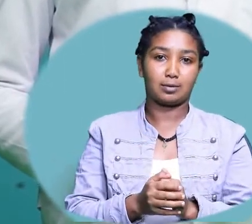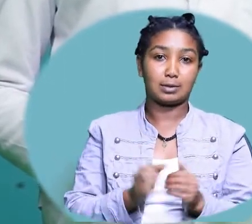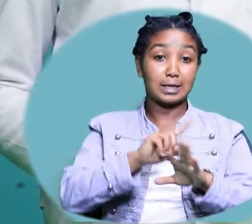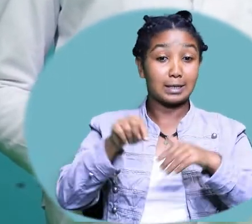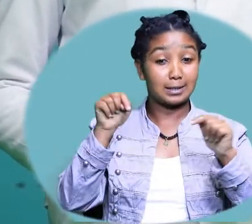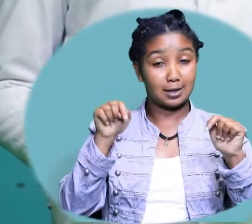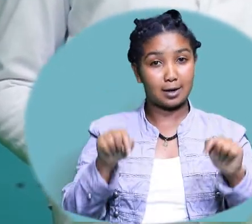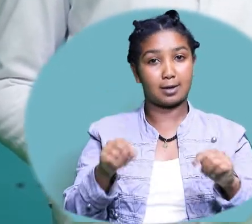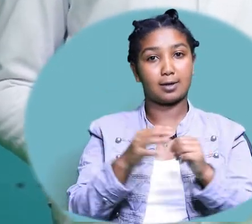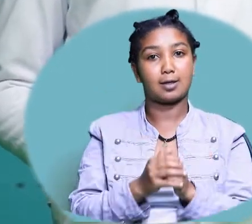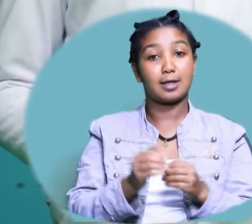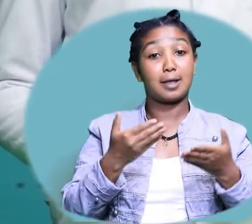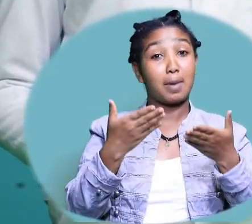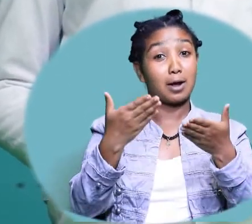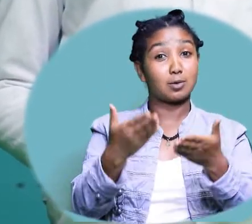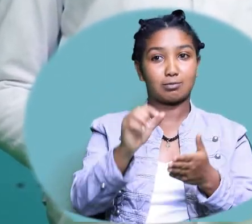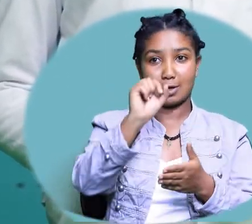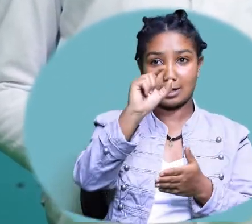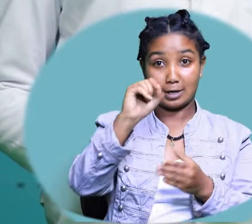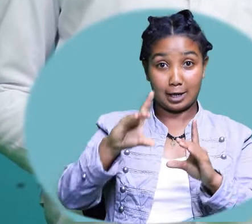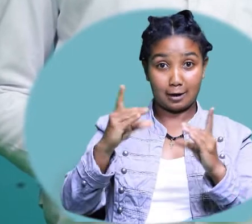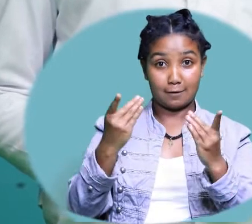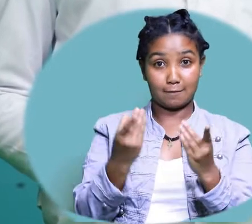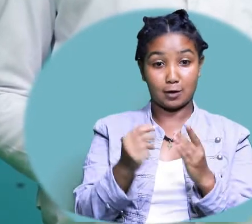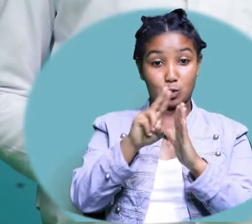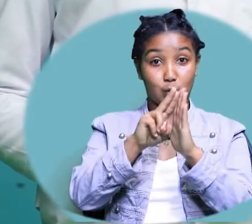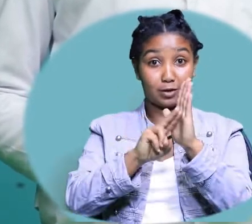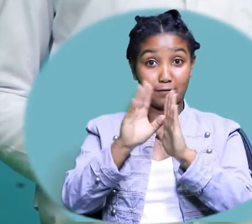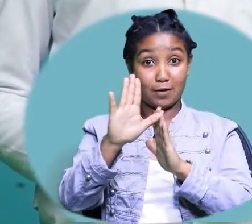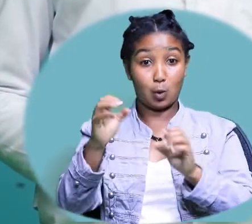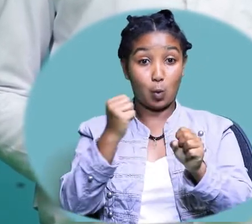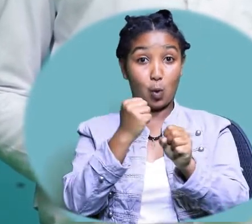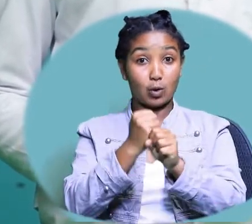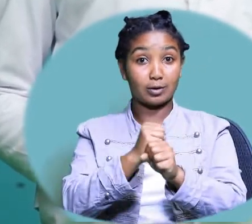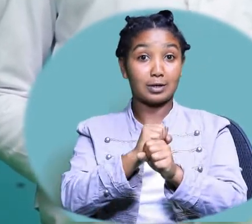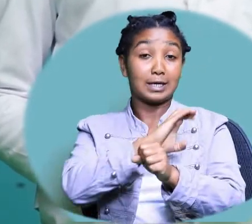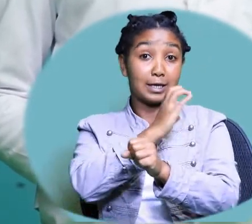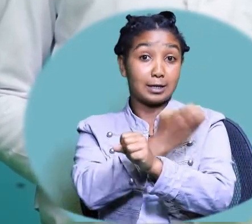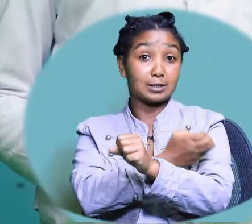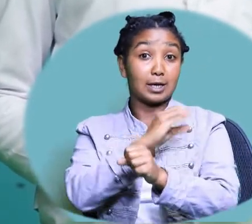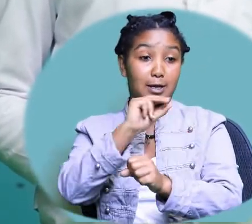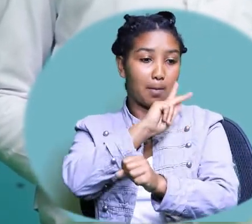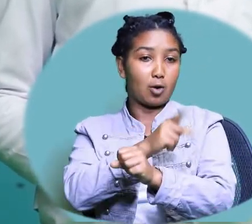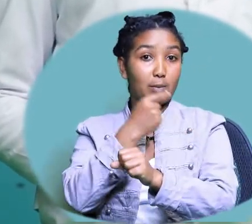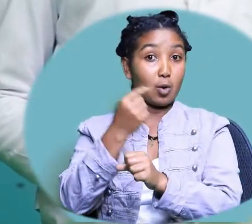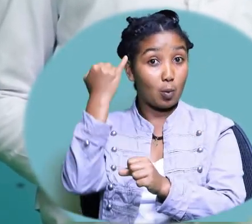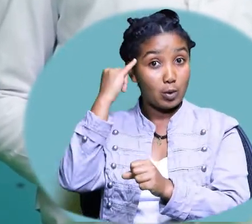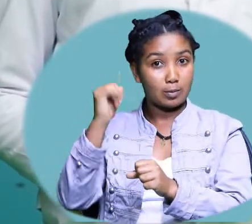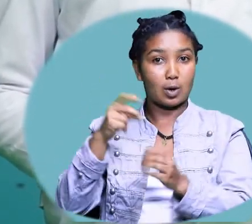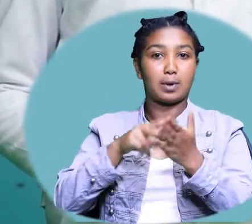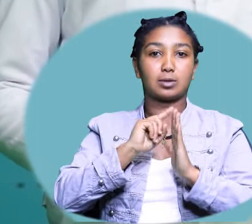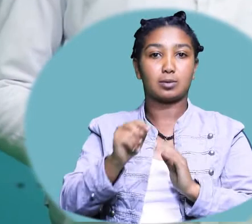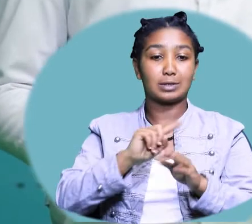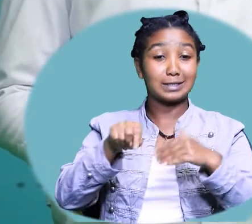ሶ ለዛሬ ማቀርብላችሁ የ11ኛ ክፍል ዩኒት 5 ወርክ ኤነርጂ ኤንድ ፓወር የሚለውን ኮንሴፕት ይሆናል ማለት